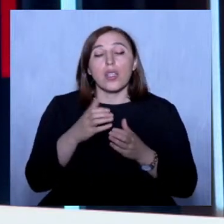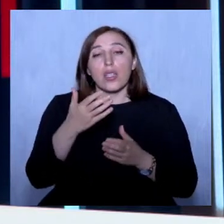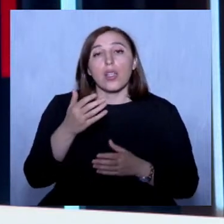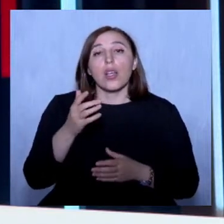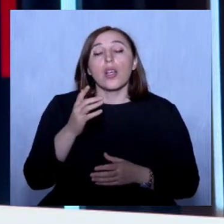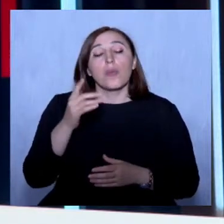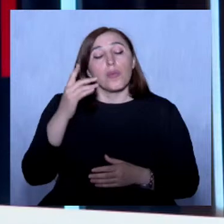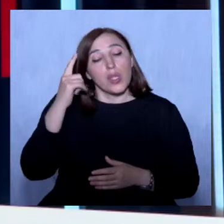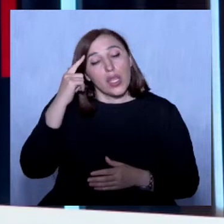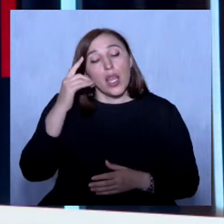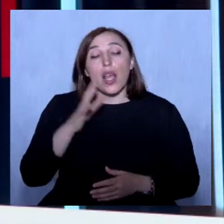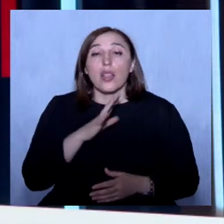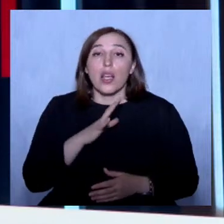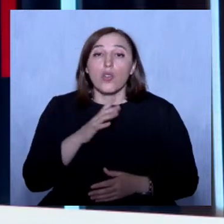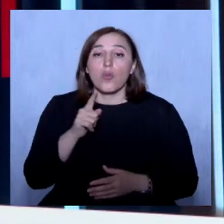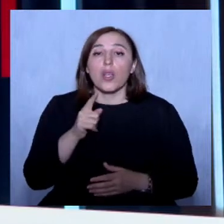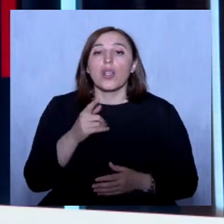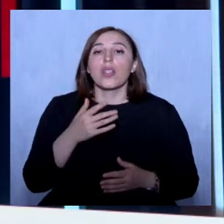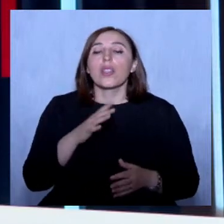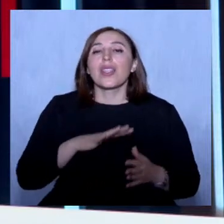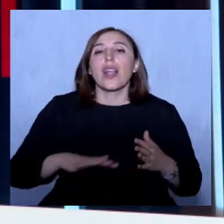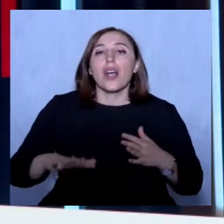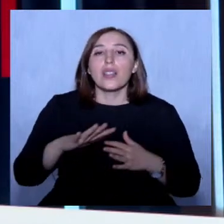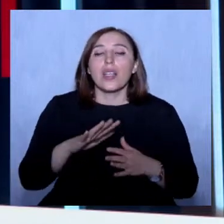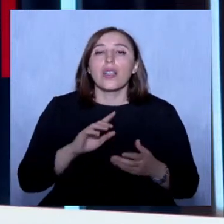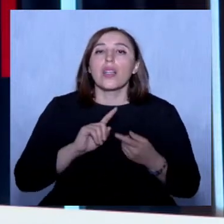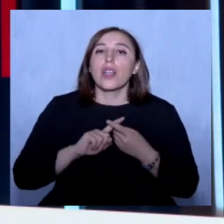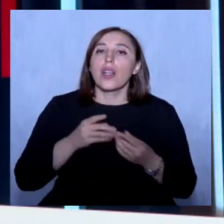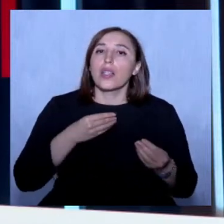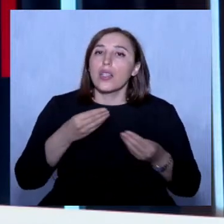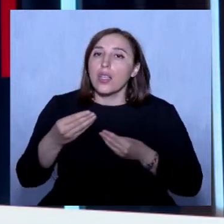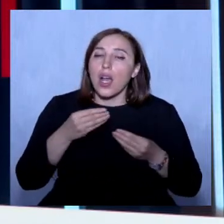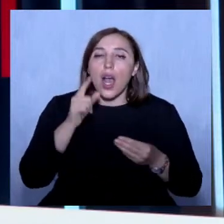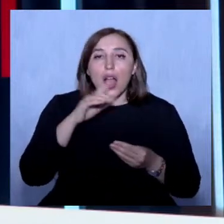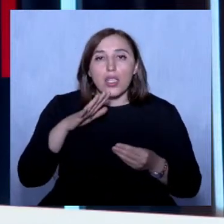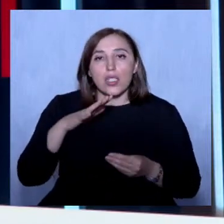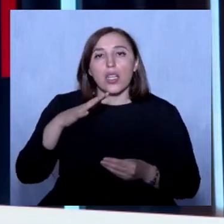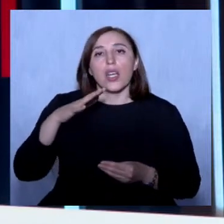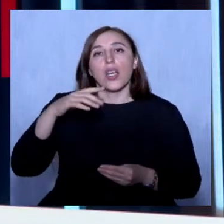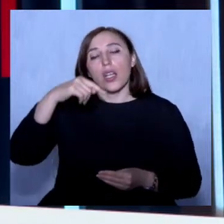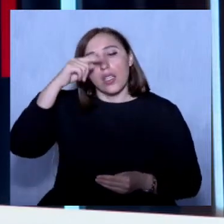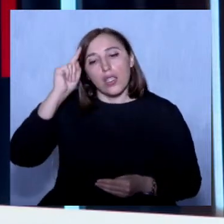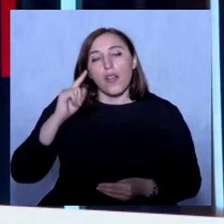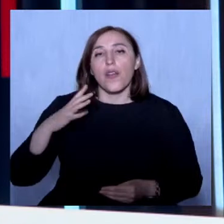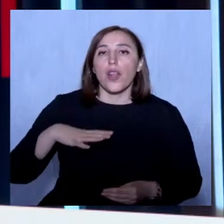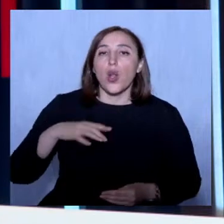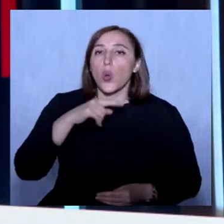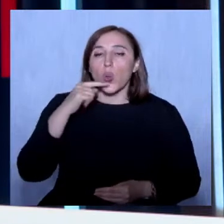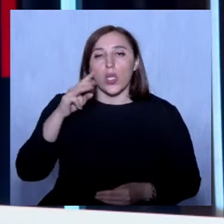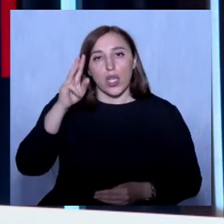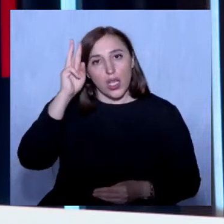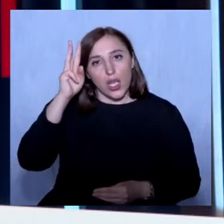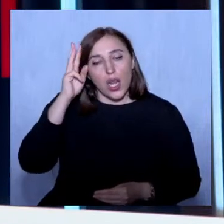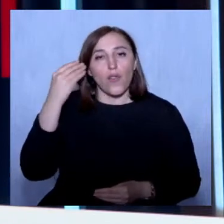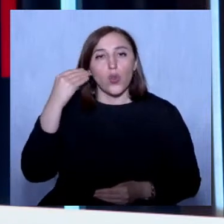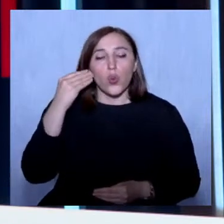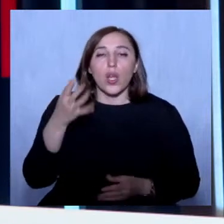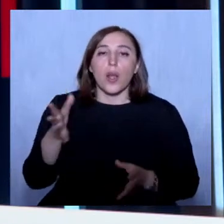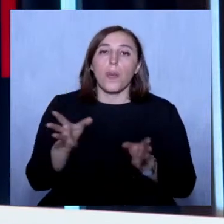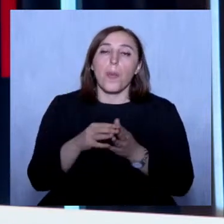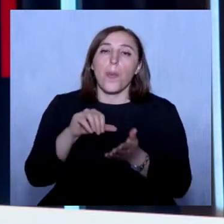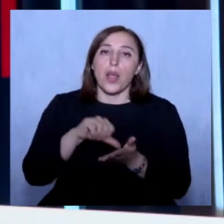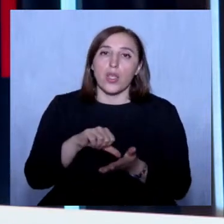Հայստանի ադրբեջանի վերաստանի, Հայստանի ադրբեջանի վերաստանի, Հուսաստանի իրանի և դուրքյայի